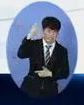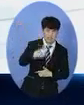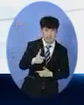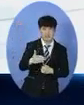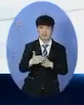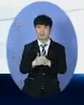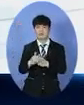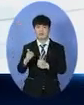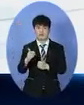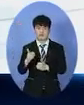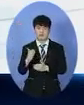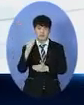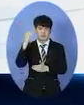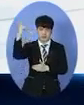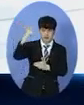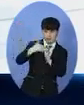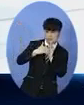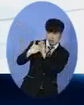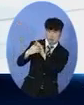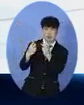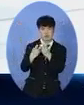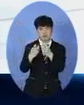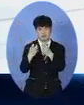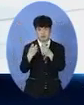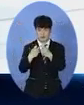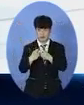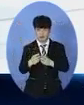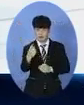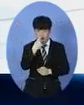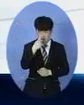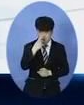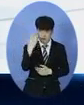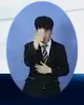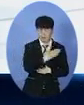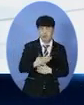6월에 가장 강하다고 하는데요. 자외선 차단 방법